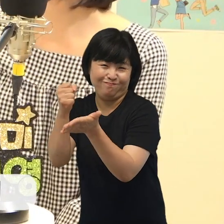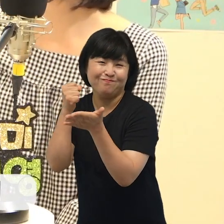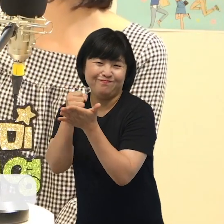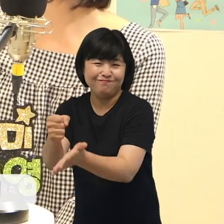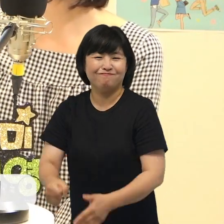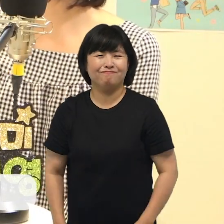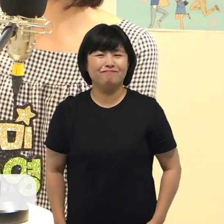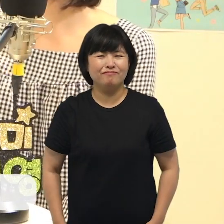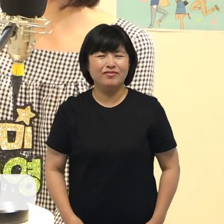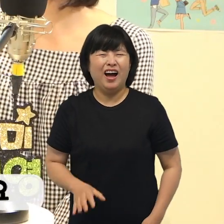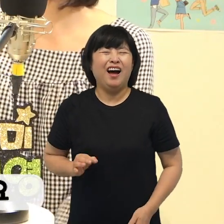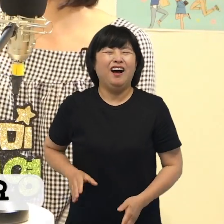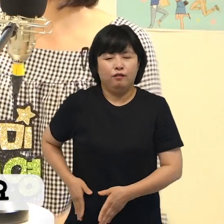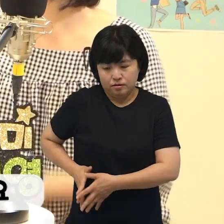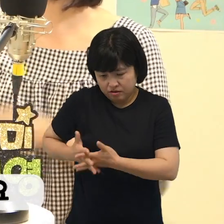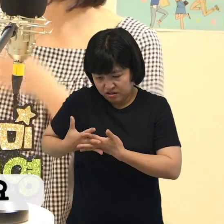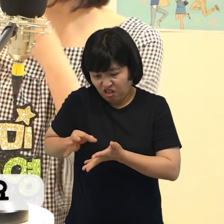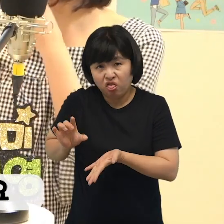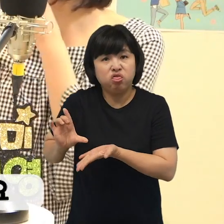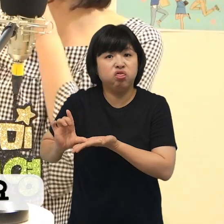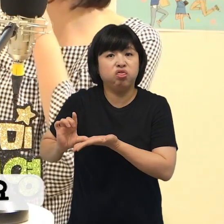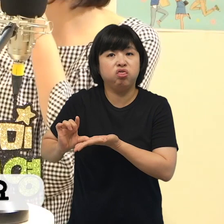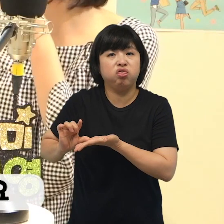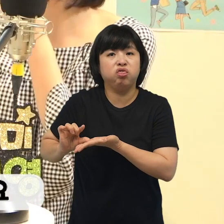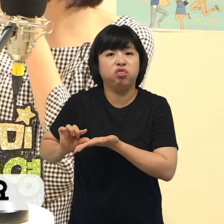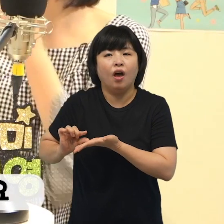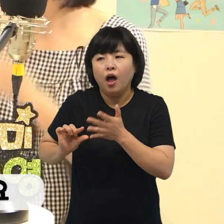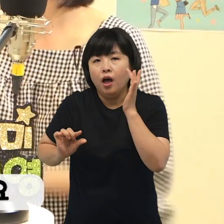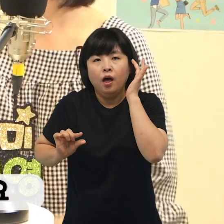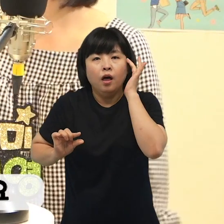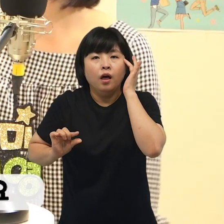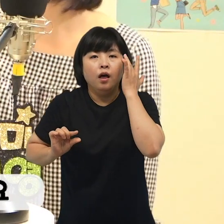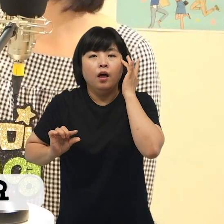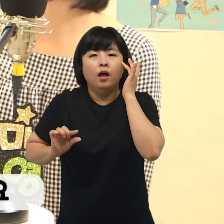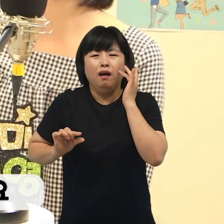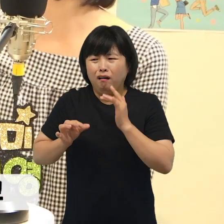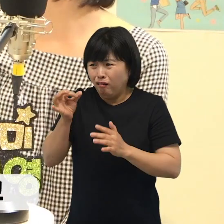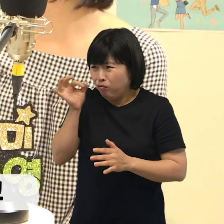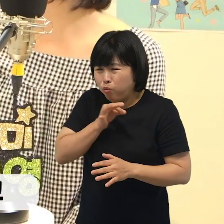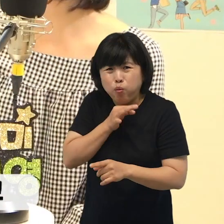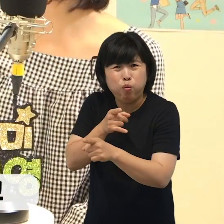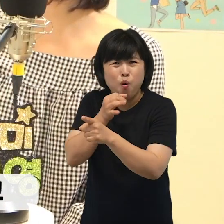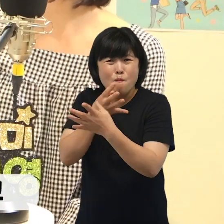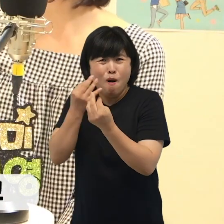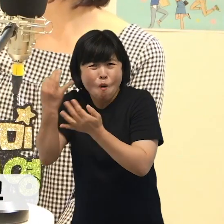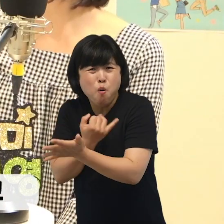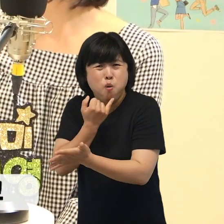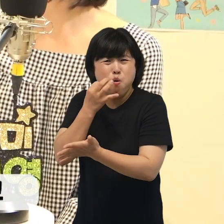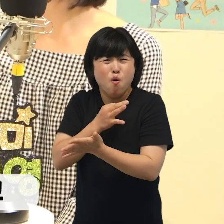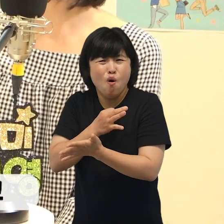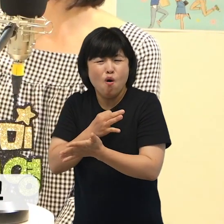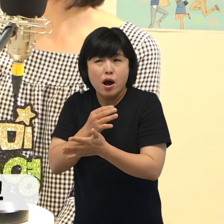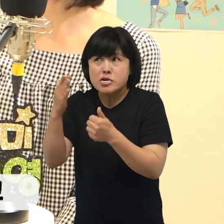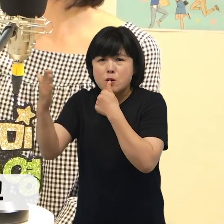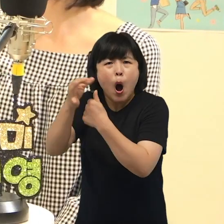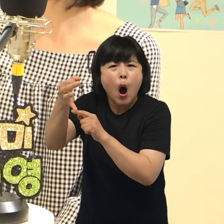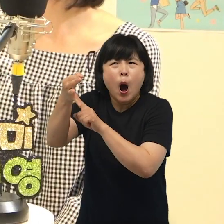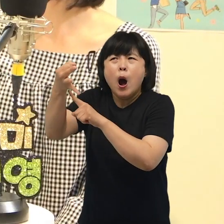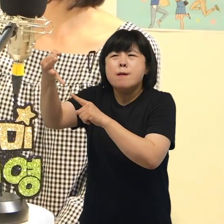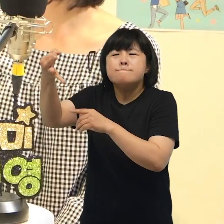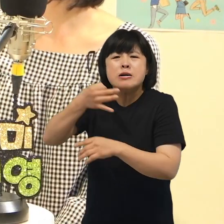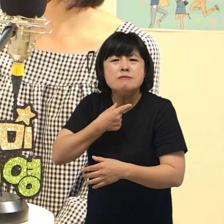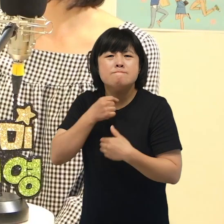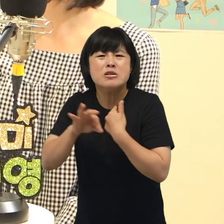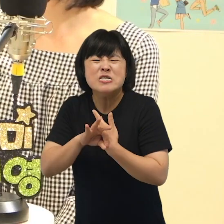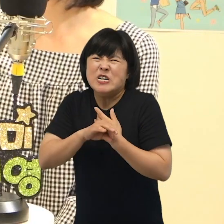적금을 들었는데 아 다시 또 제 지갑이 얇아진 거예요. 그러니까 이게 이율을 많이 받고